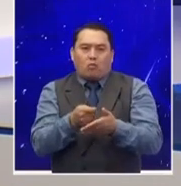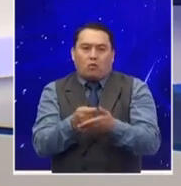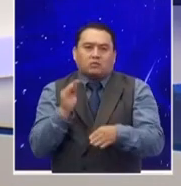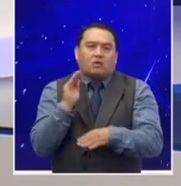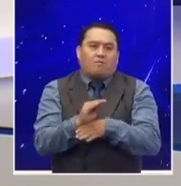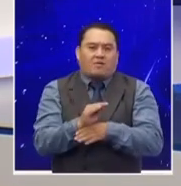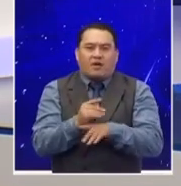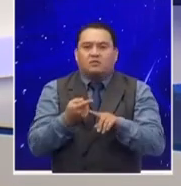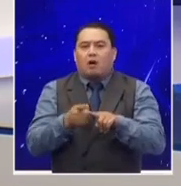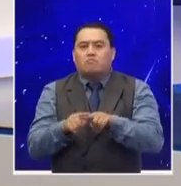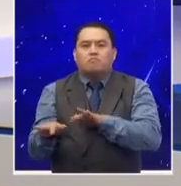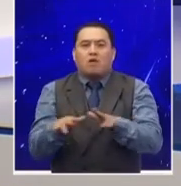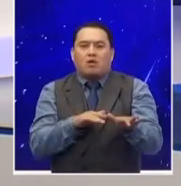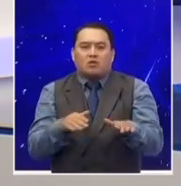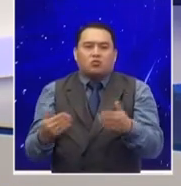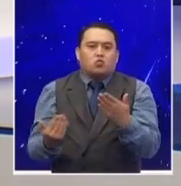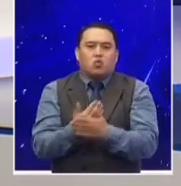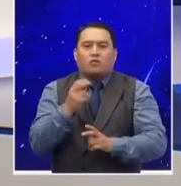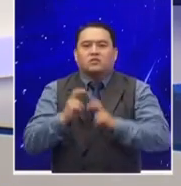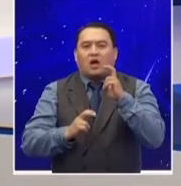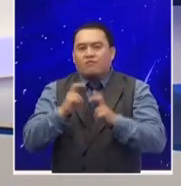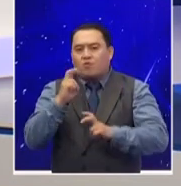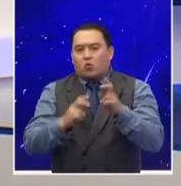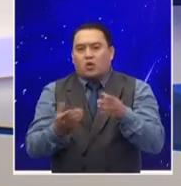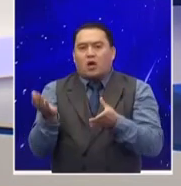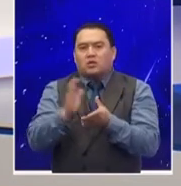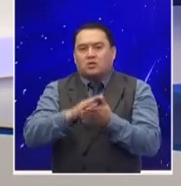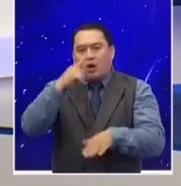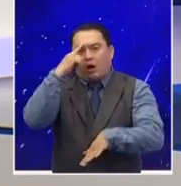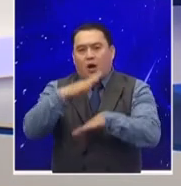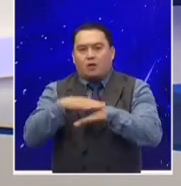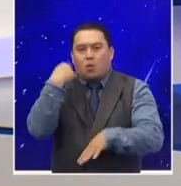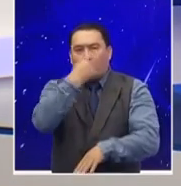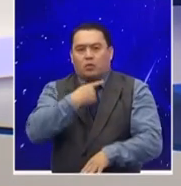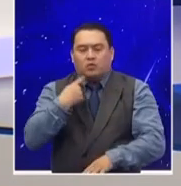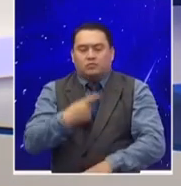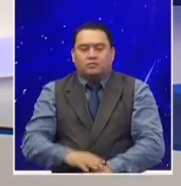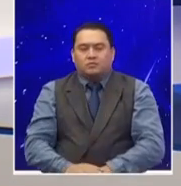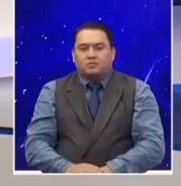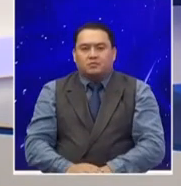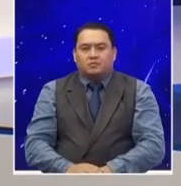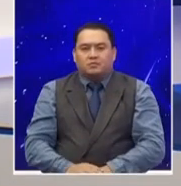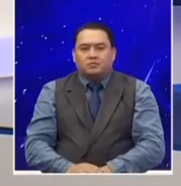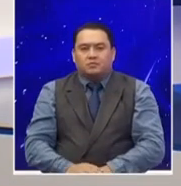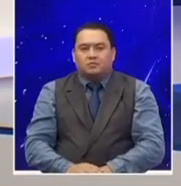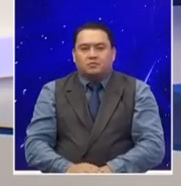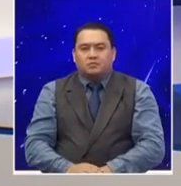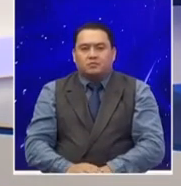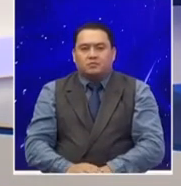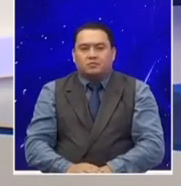добавок. С деятельностью модернизированного сахарного завода ознакомился лично аким Алматинской области Амандык